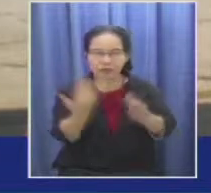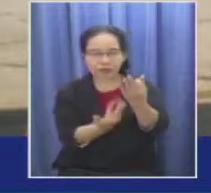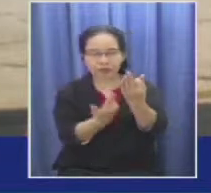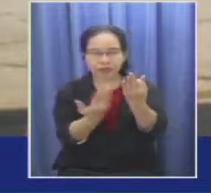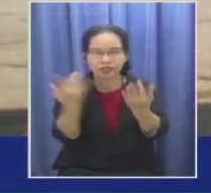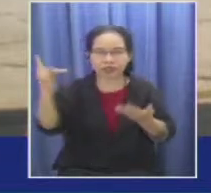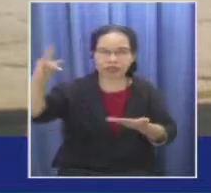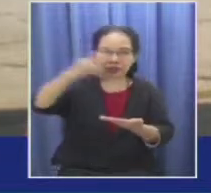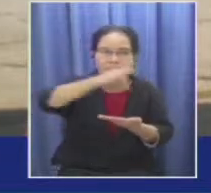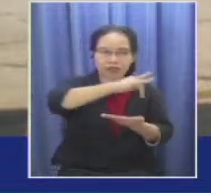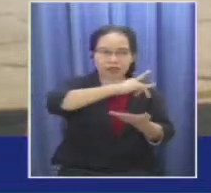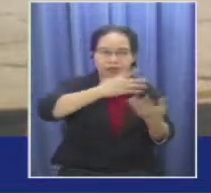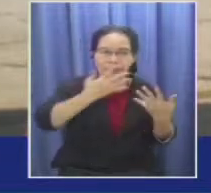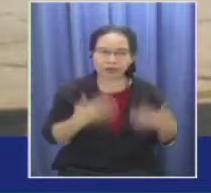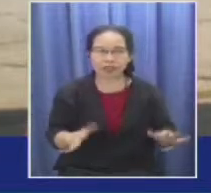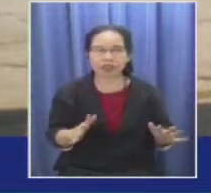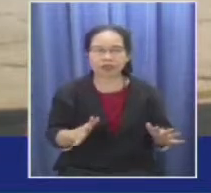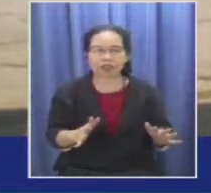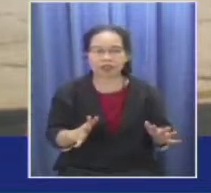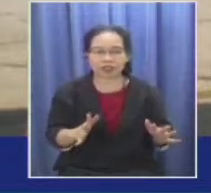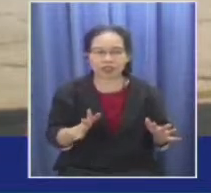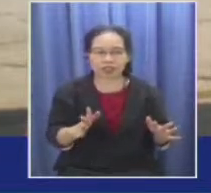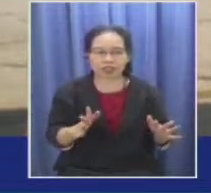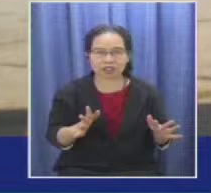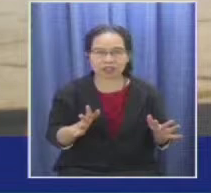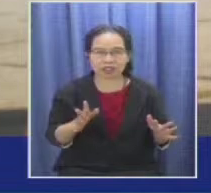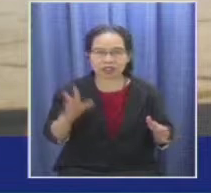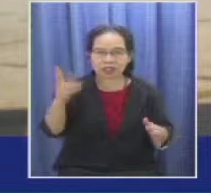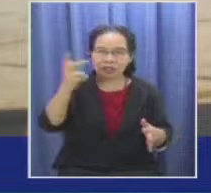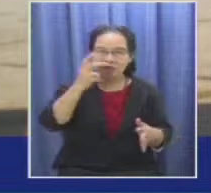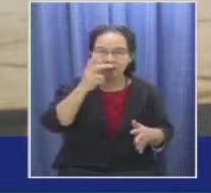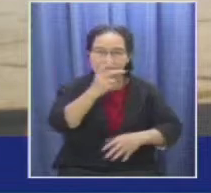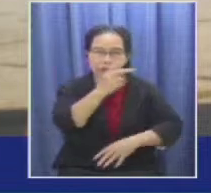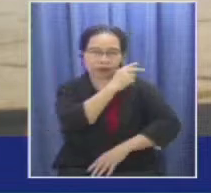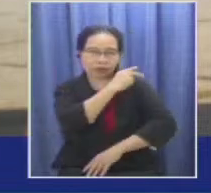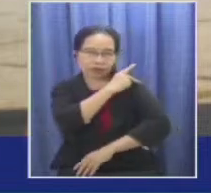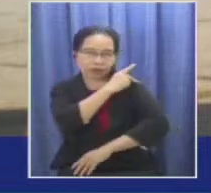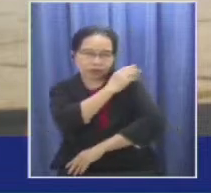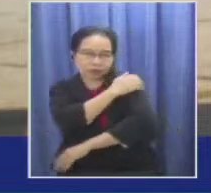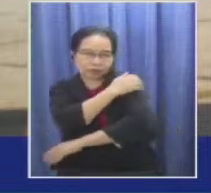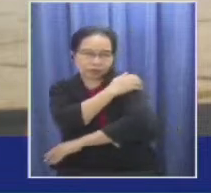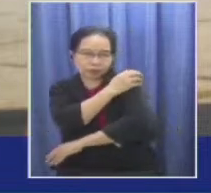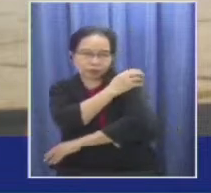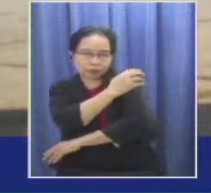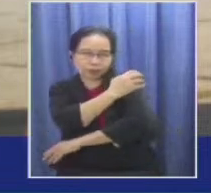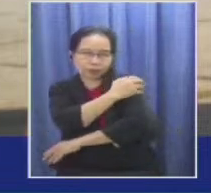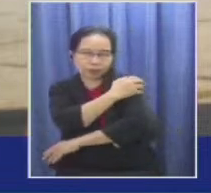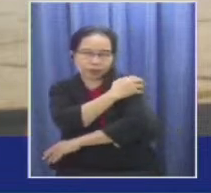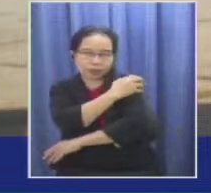nsi fam sɛ ɛbɛsi fam na sɛ nsi fam yi a ɛgya bɛtɔm